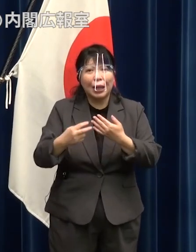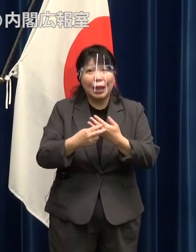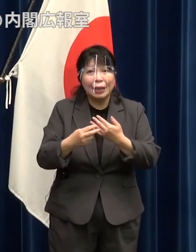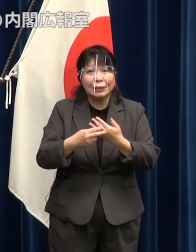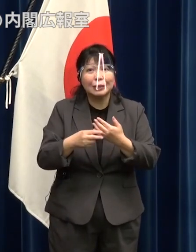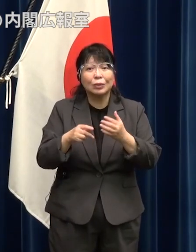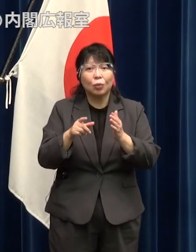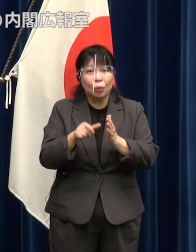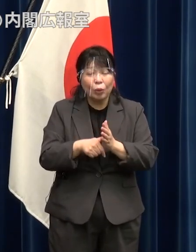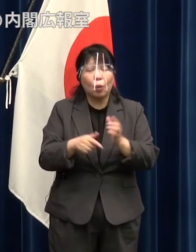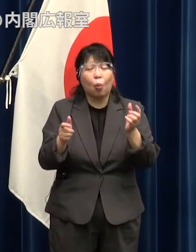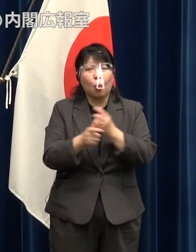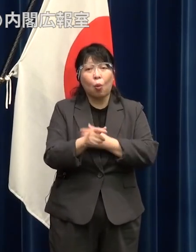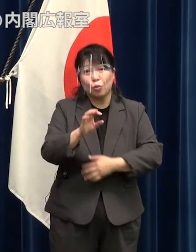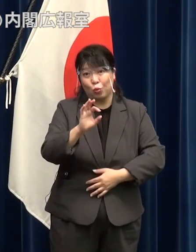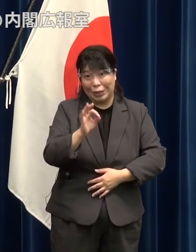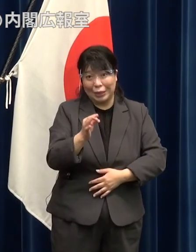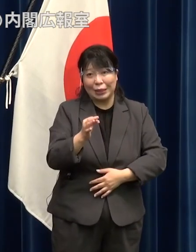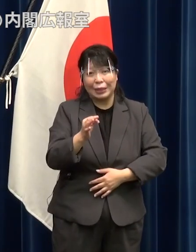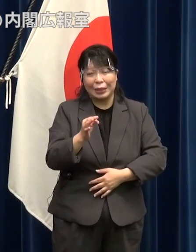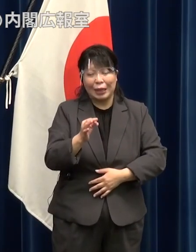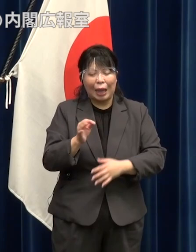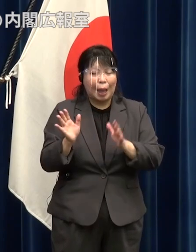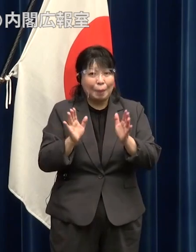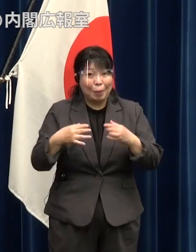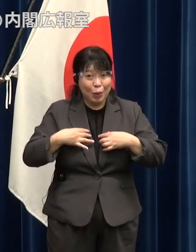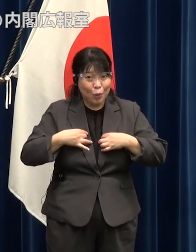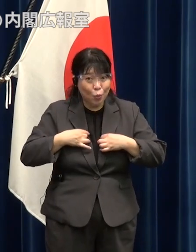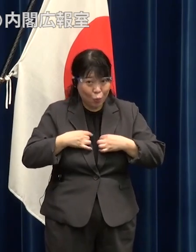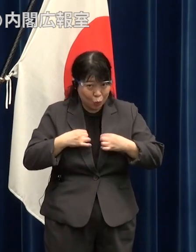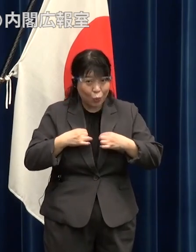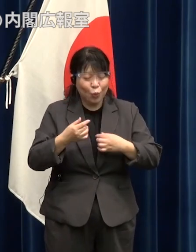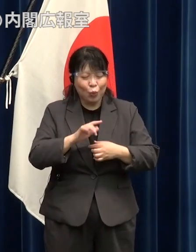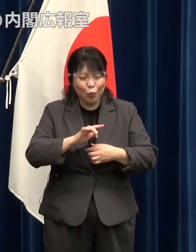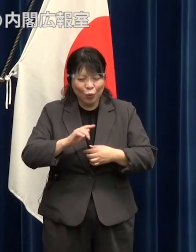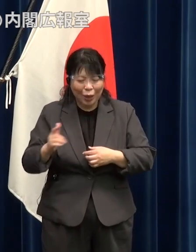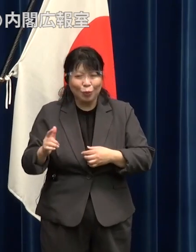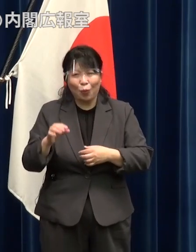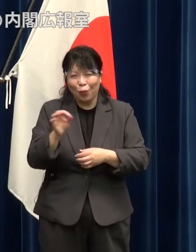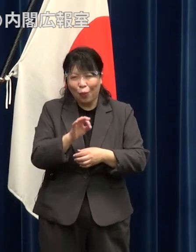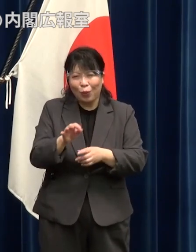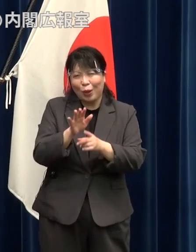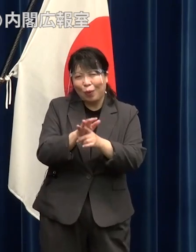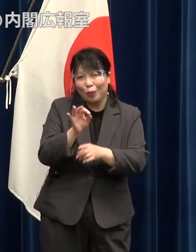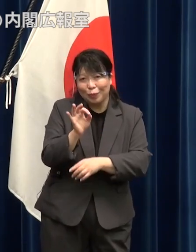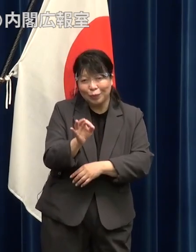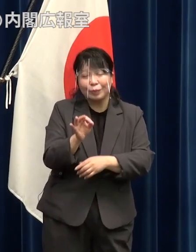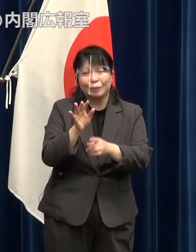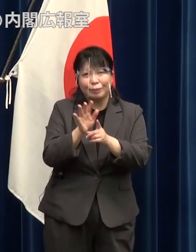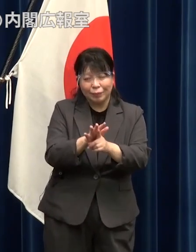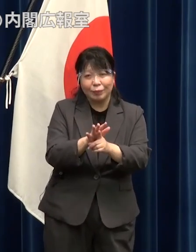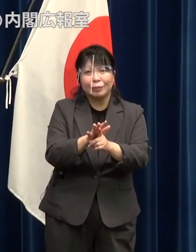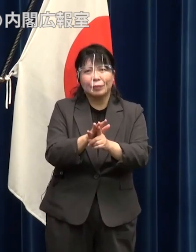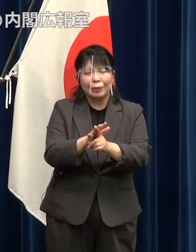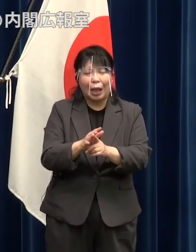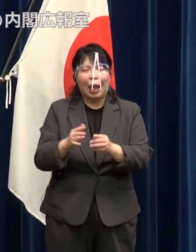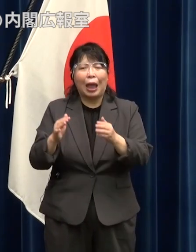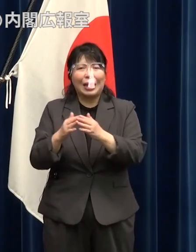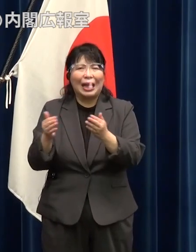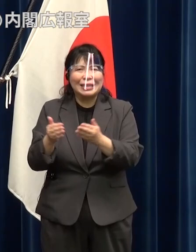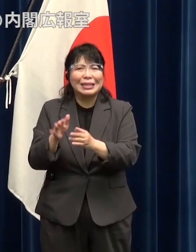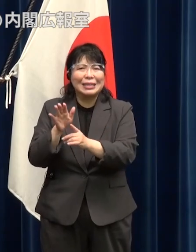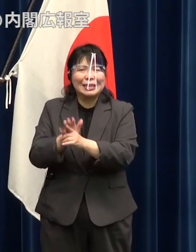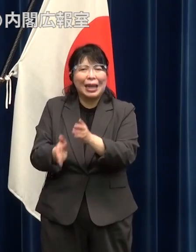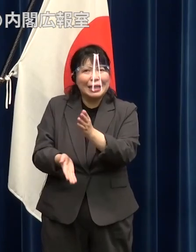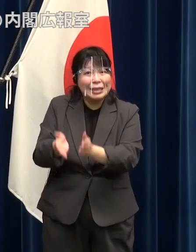ー服等の育児関連用品、産後ケア、家事支援サービスなどに